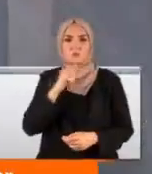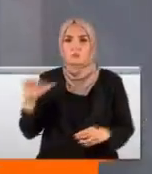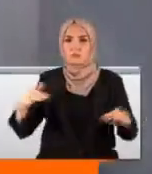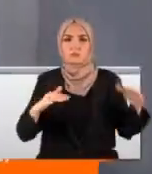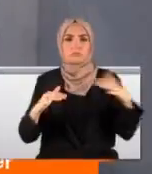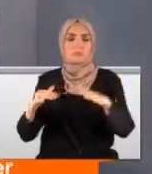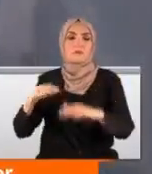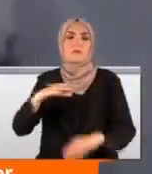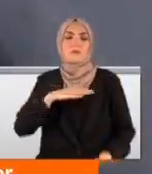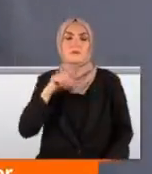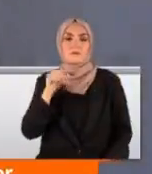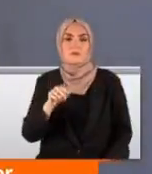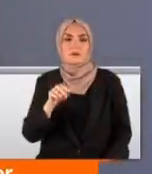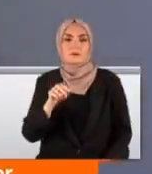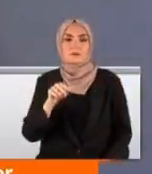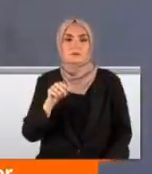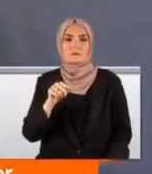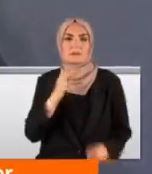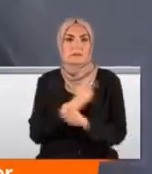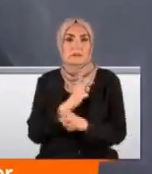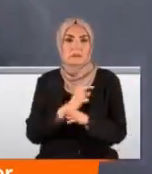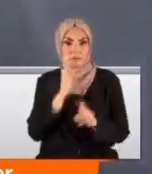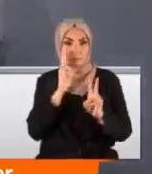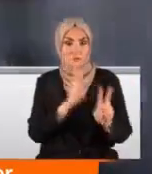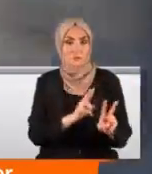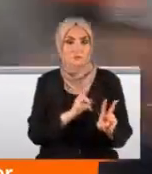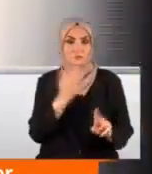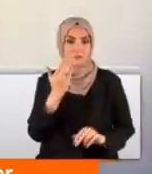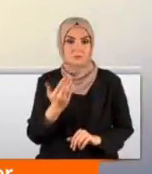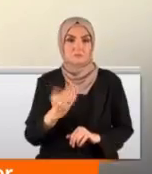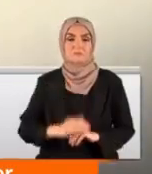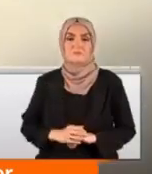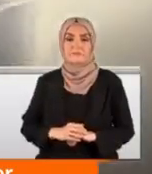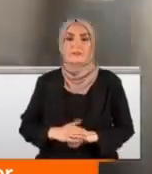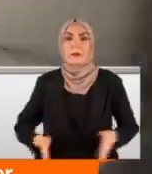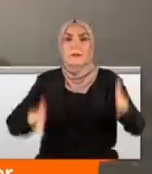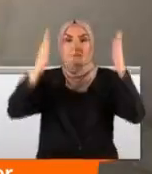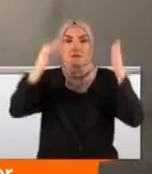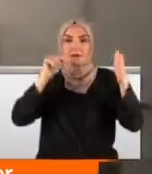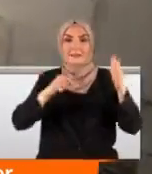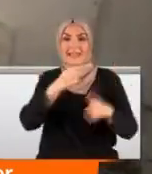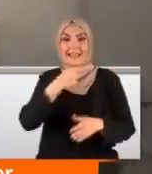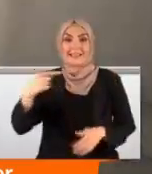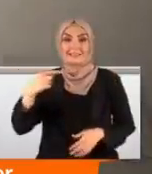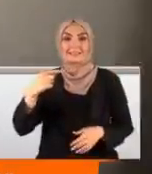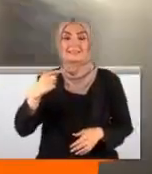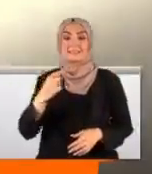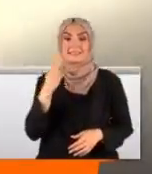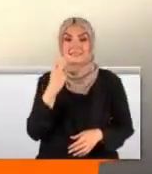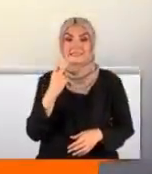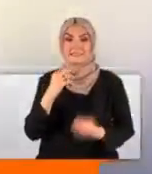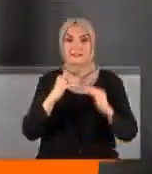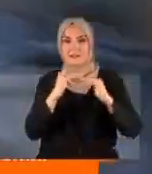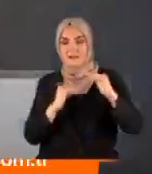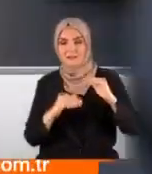Bölgede dolaştıkça tehlikenin boyutu çok net şekilde ortaya çıkıyor. İşte apartmanın -2. katında elektrik kablolarını dışarıda